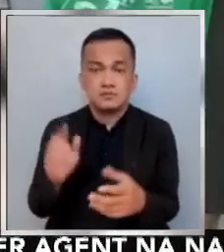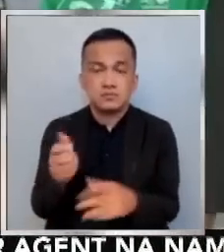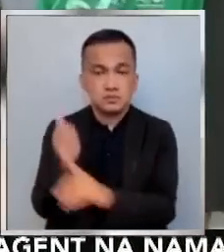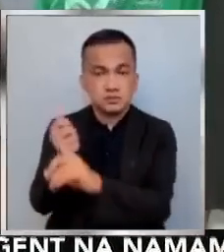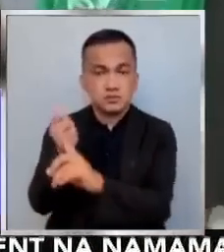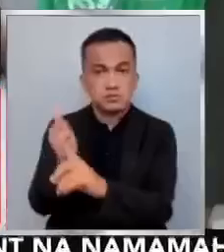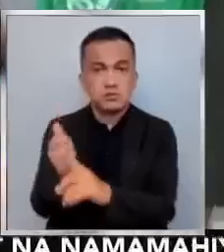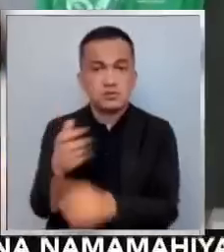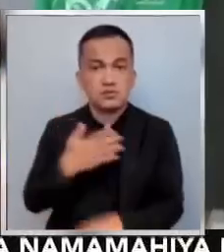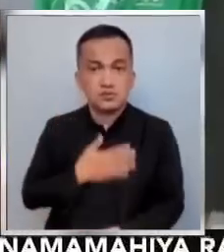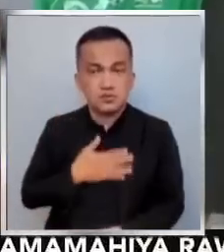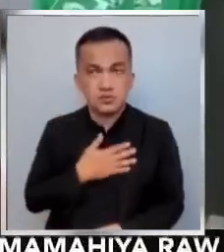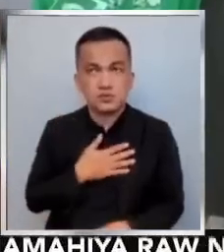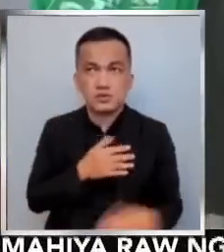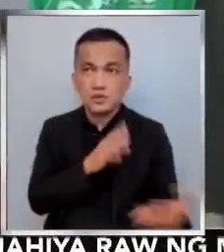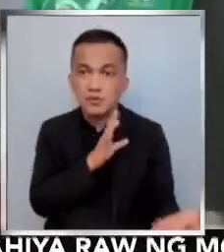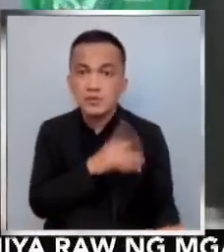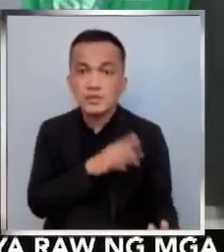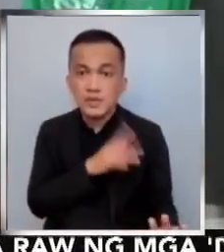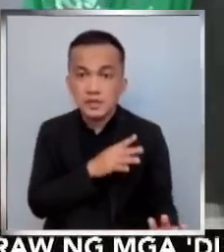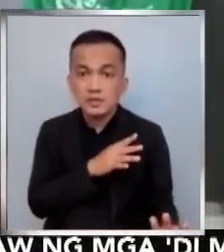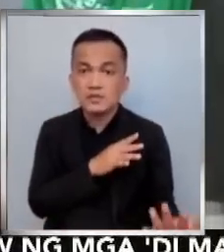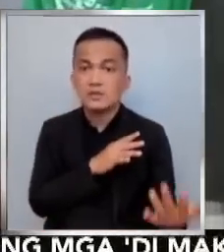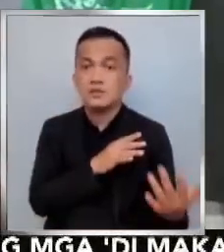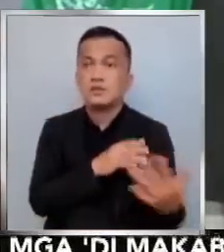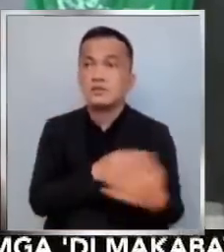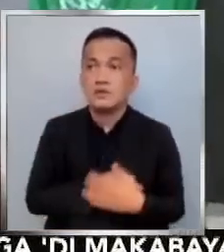nila maghintay